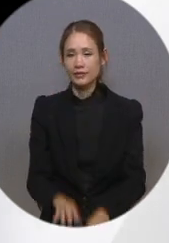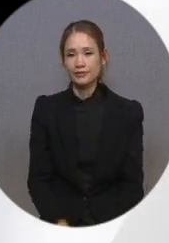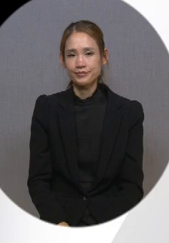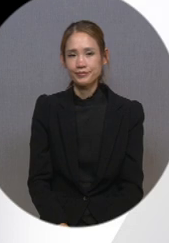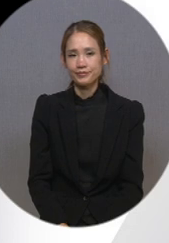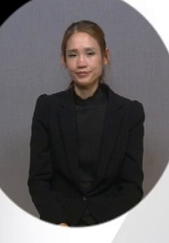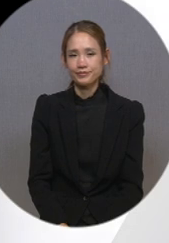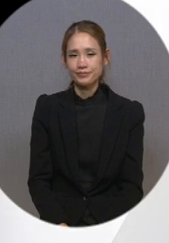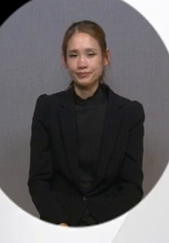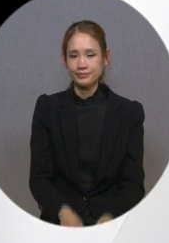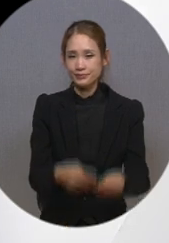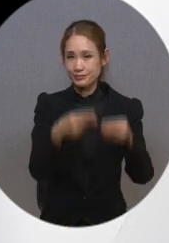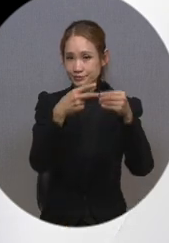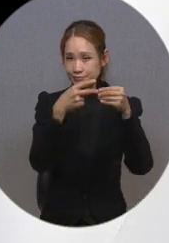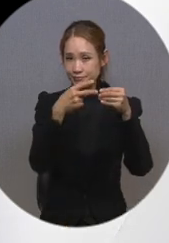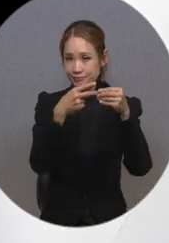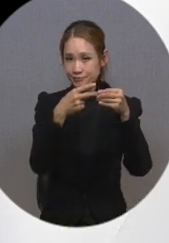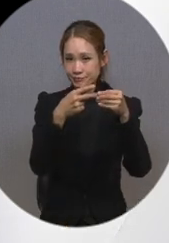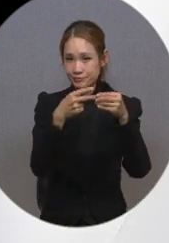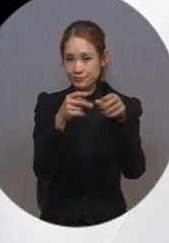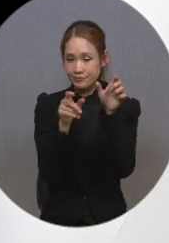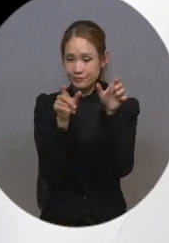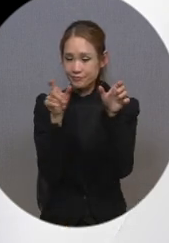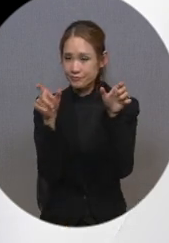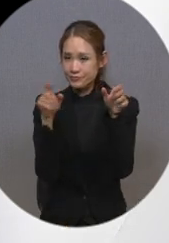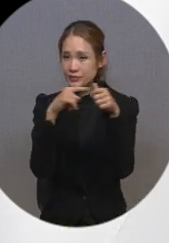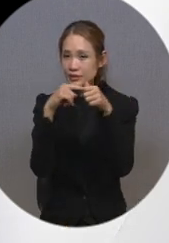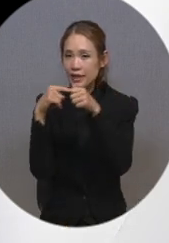두 번째 위치한 자막 방송에서